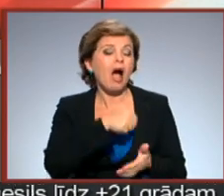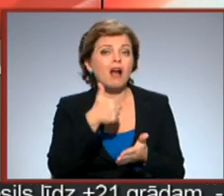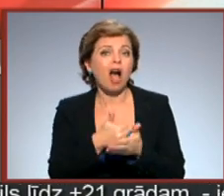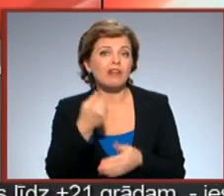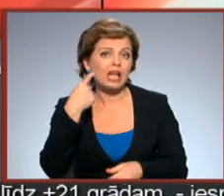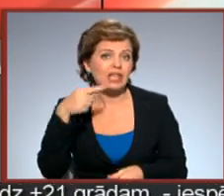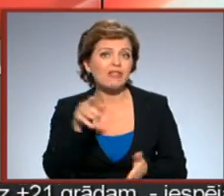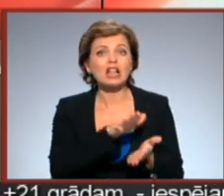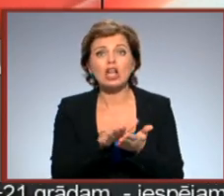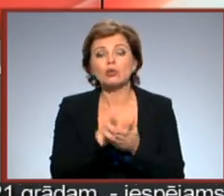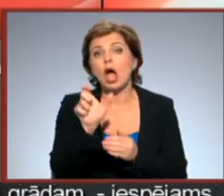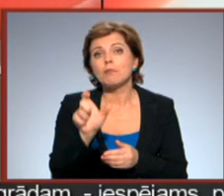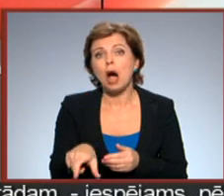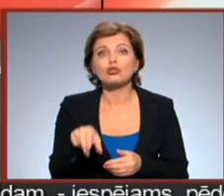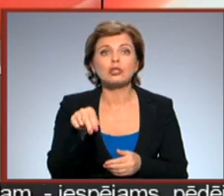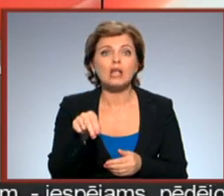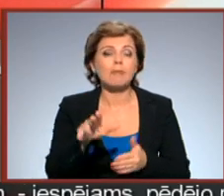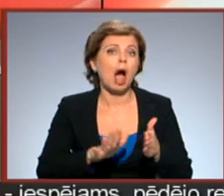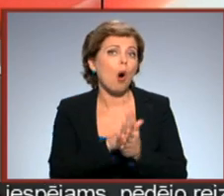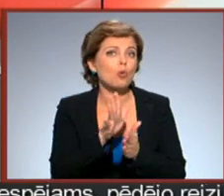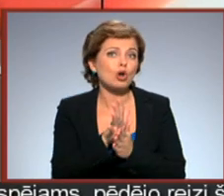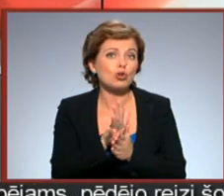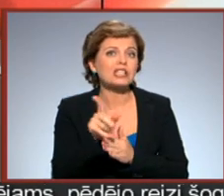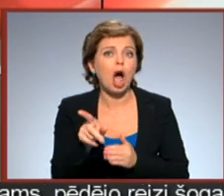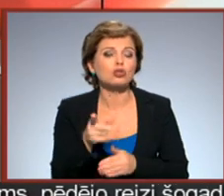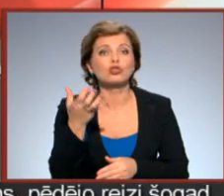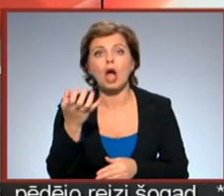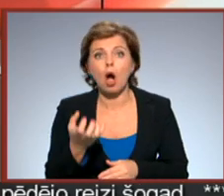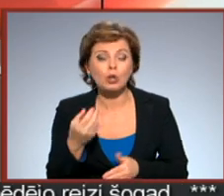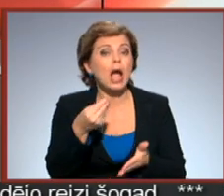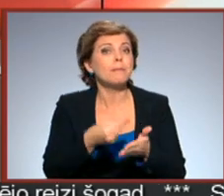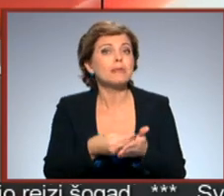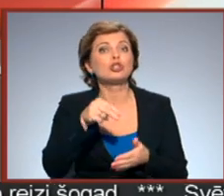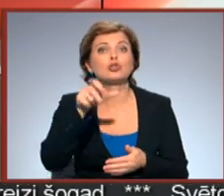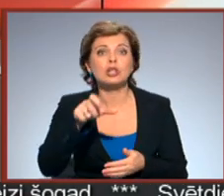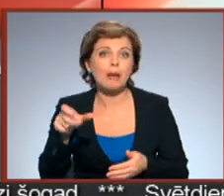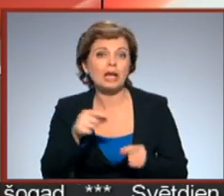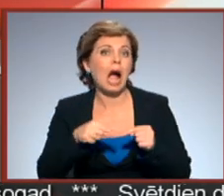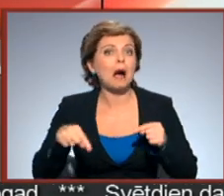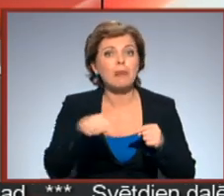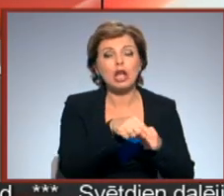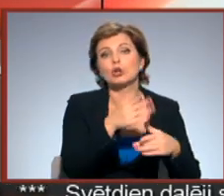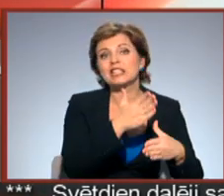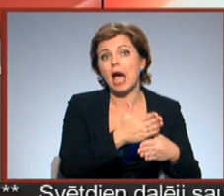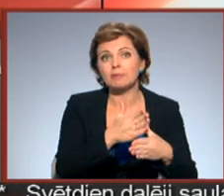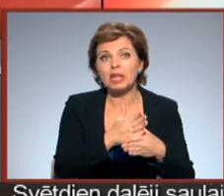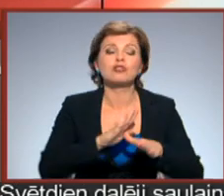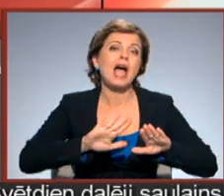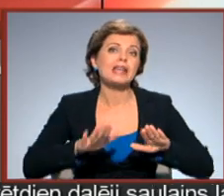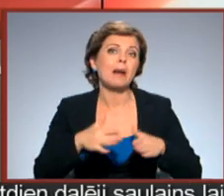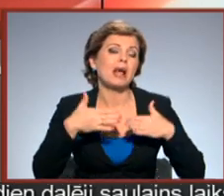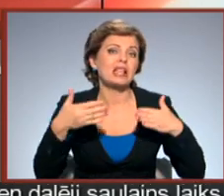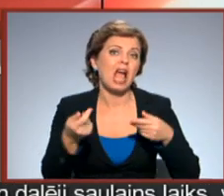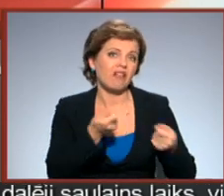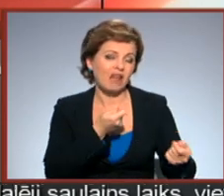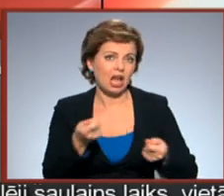ir lietot pašu zemē augušos dārzeņus un augļus un pirktos no zemniekiem, apejot starpniekus jeb lielveikalus. Vairāk stāsta Aija